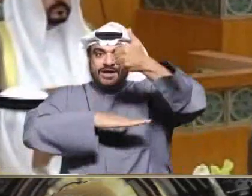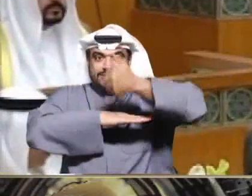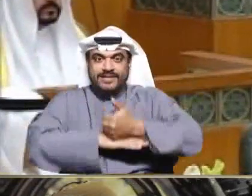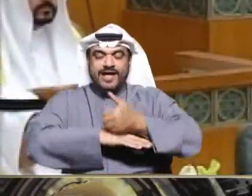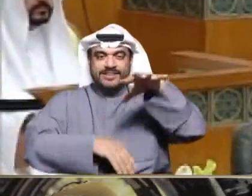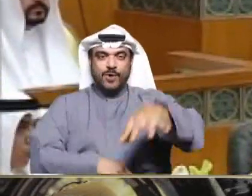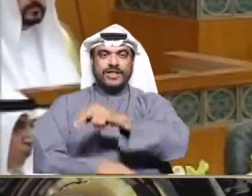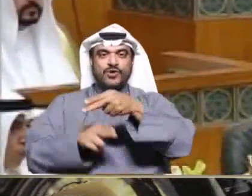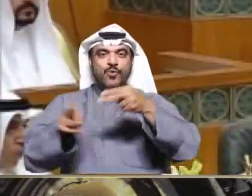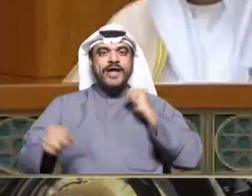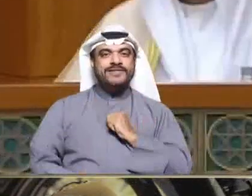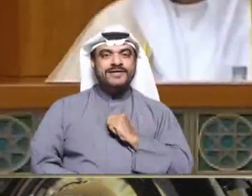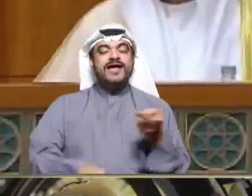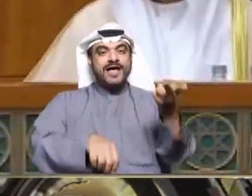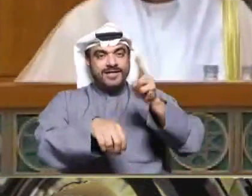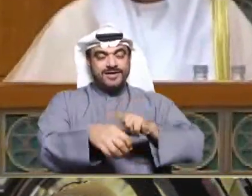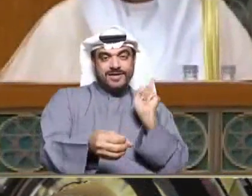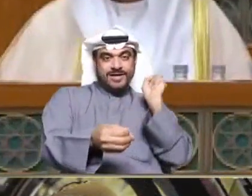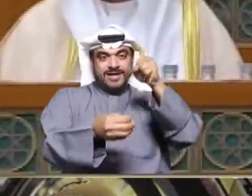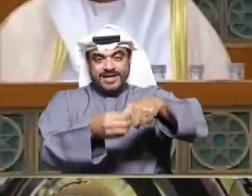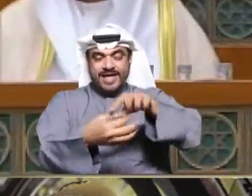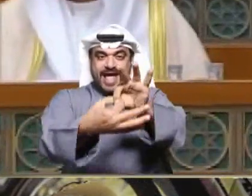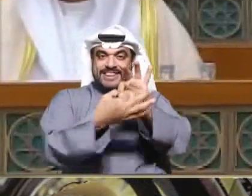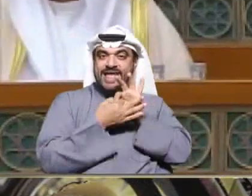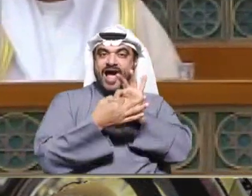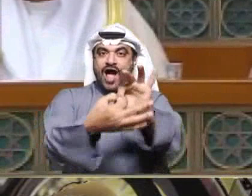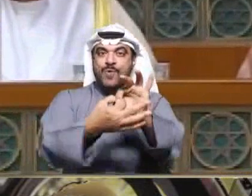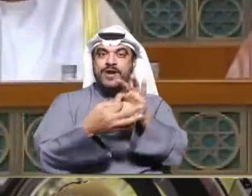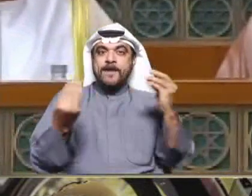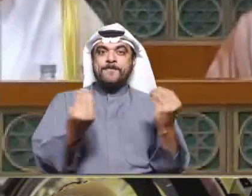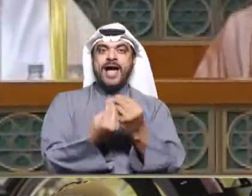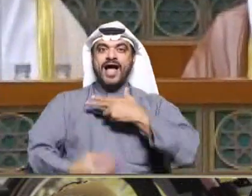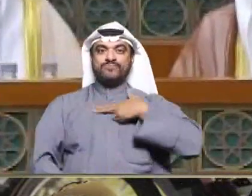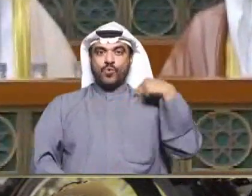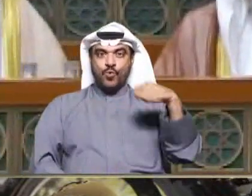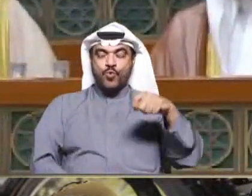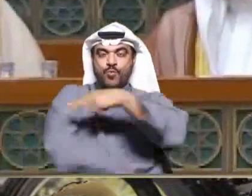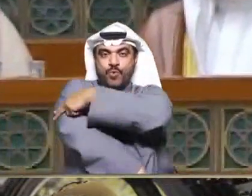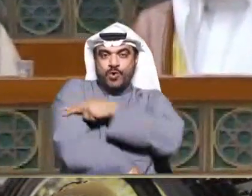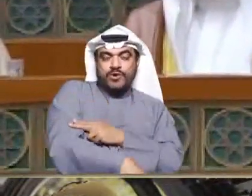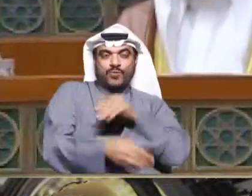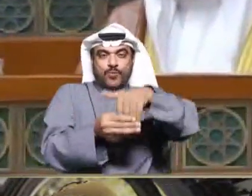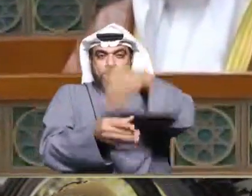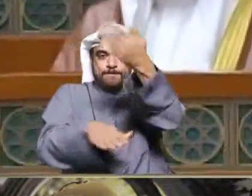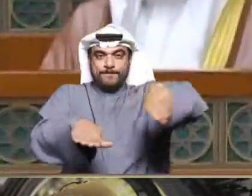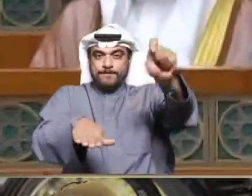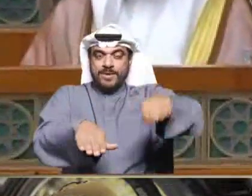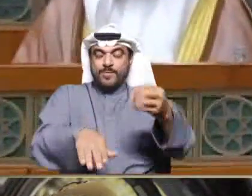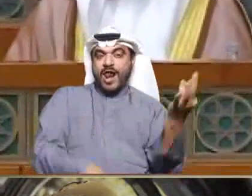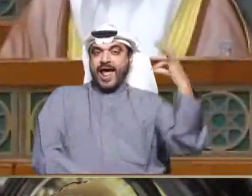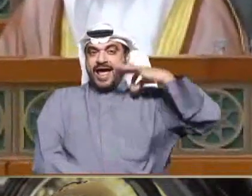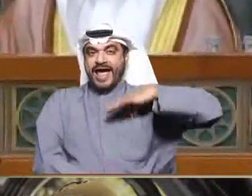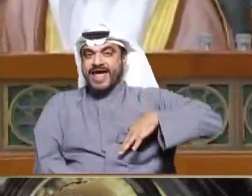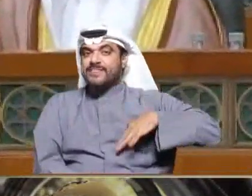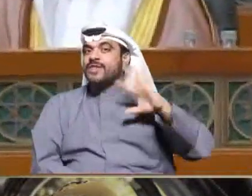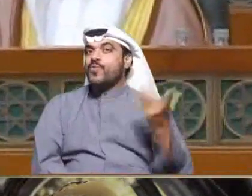بالإضافة إلى أهمية التعاون البناء والمشترك بين السلطات العامة وتكريس الجهود المشتركة لخدمة قضايا الوطن